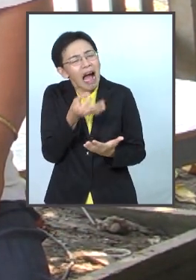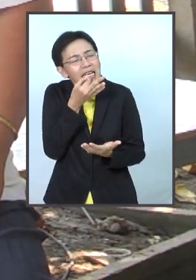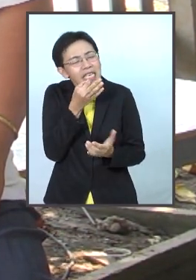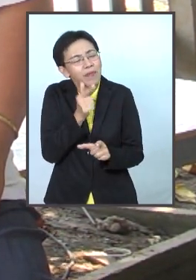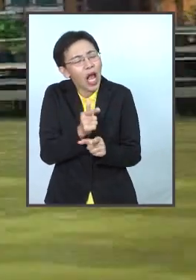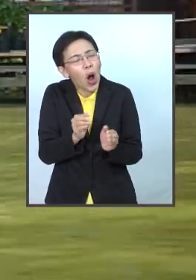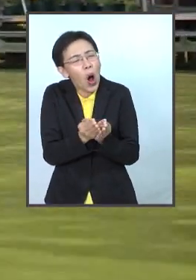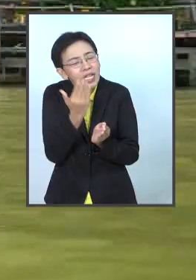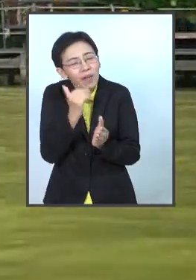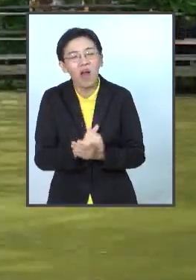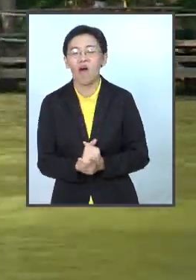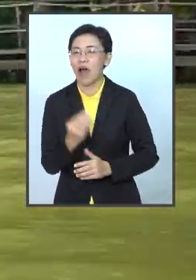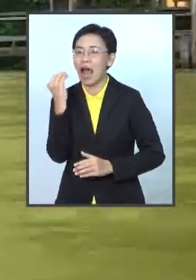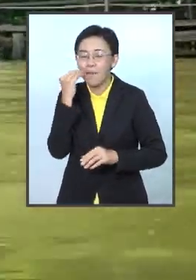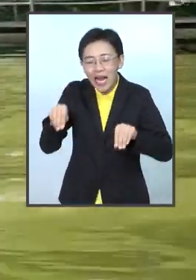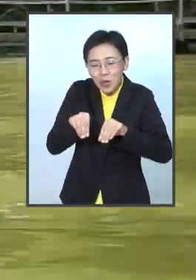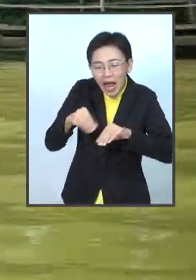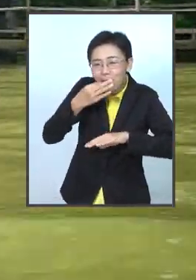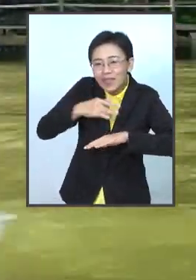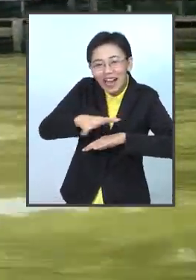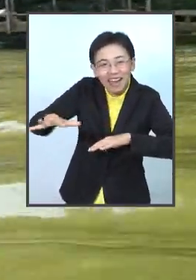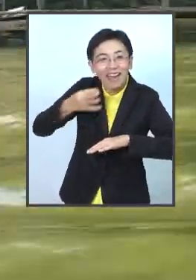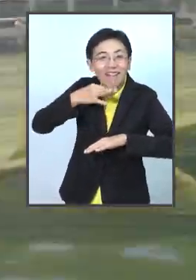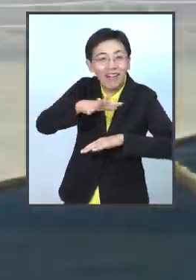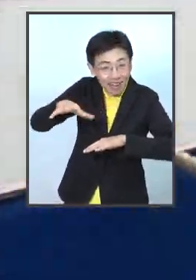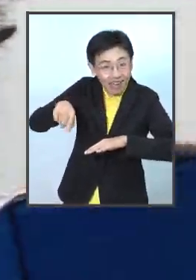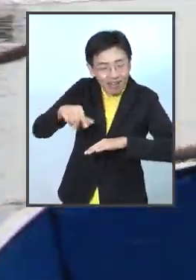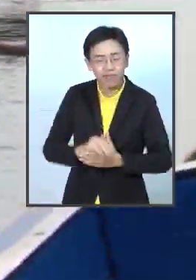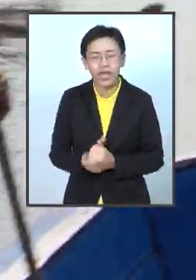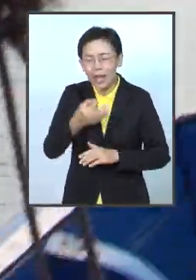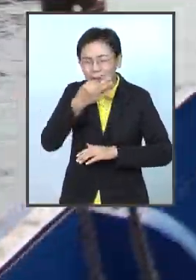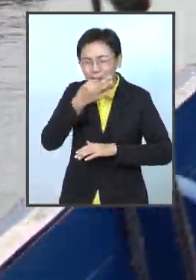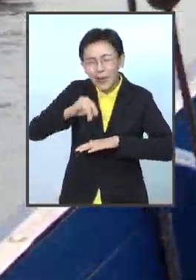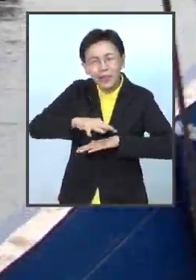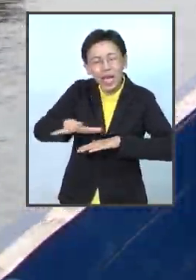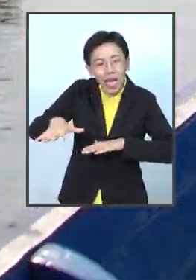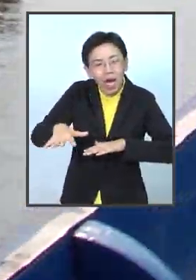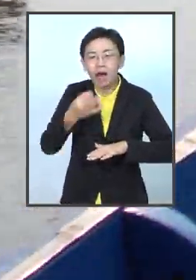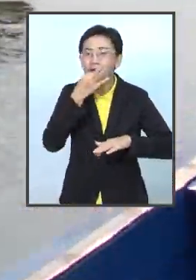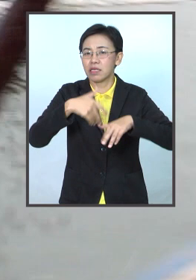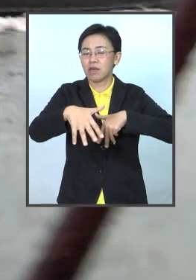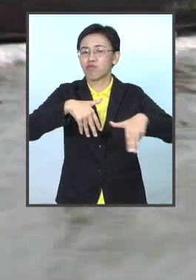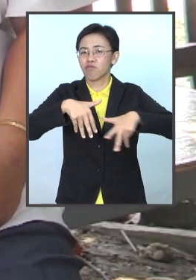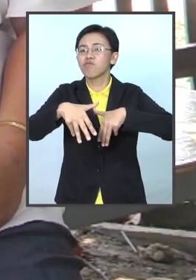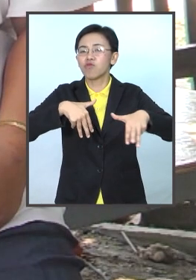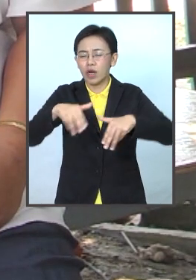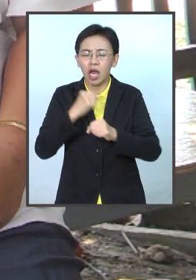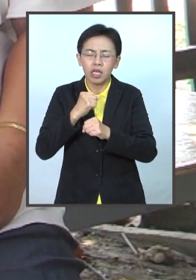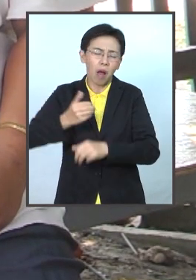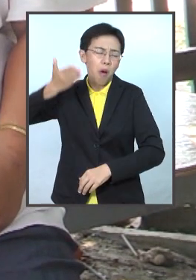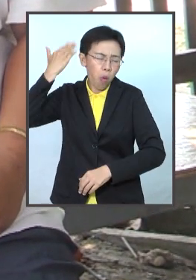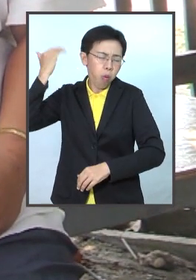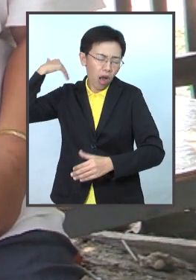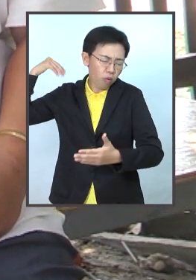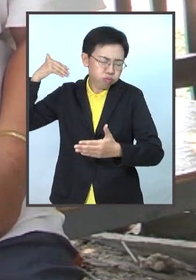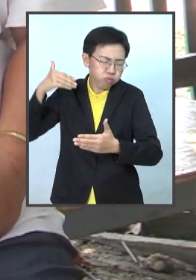ทำอาชีพนี้คะ ก็บ้านเราอยู่ติดทะเลแล้วก็เป็นอาชีพที่พื้นบ้าน ก็คือเขาทำมา